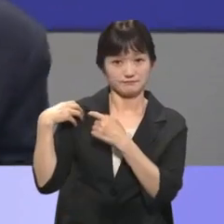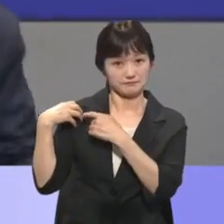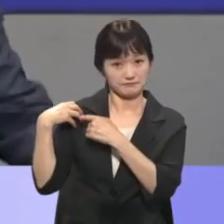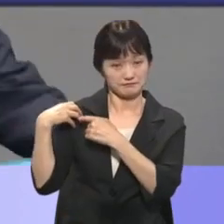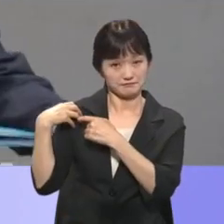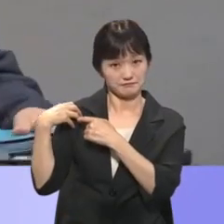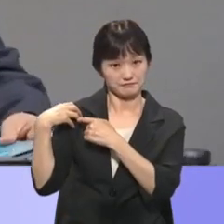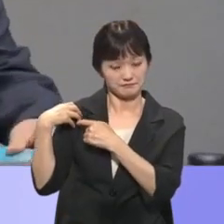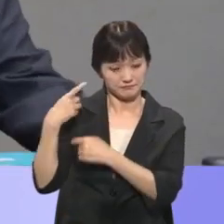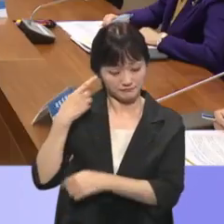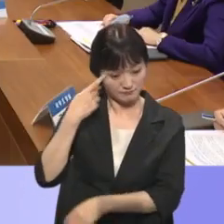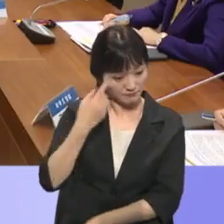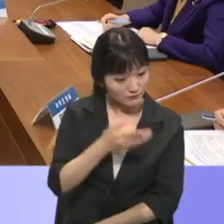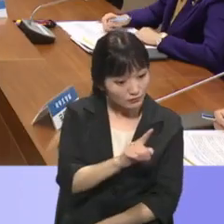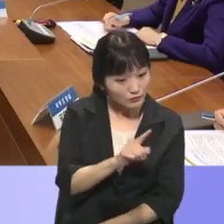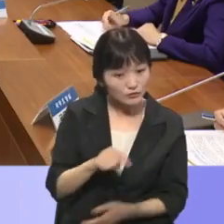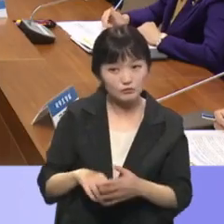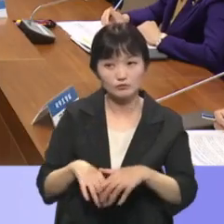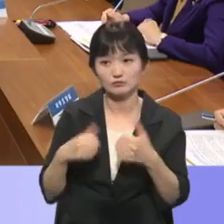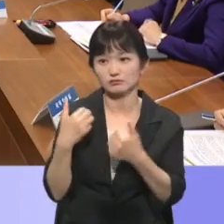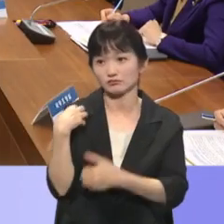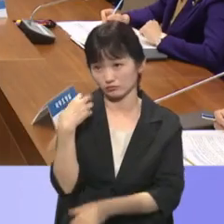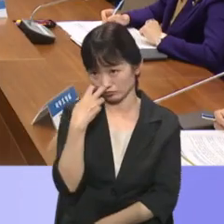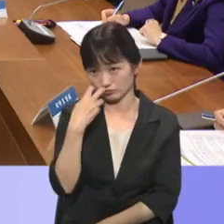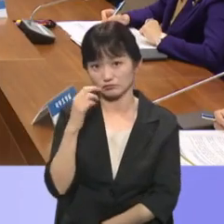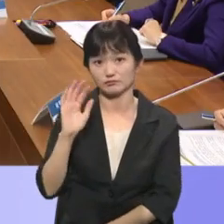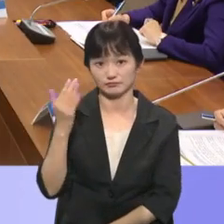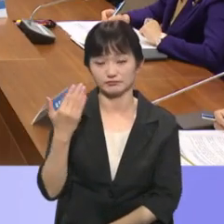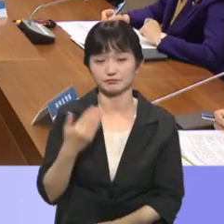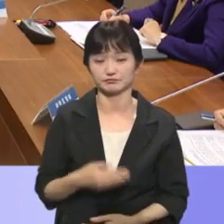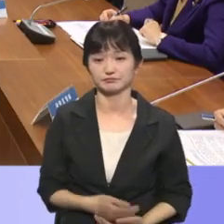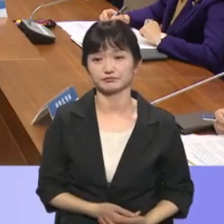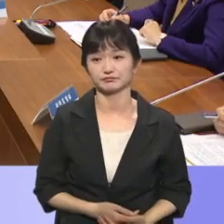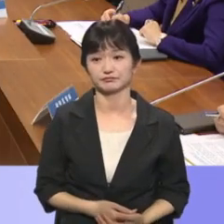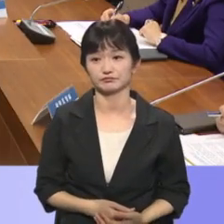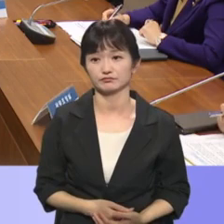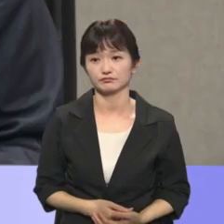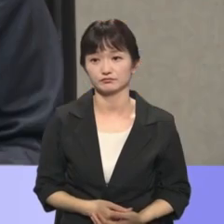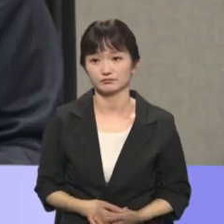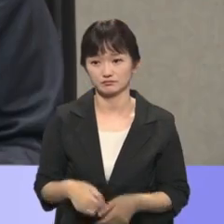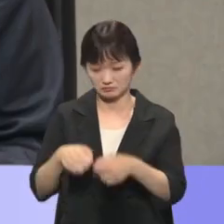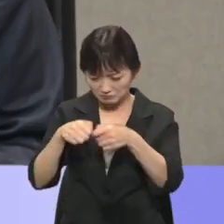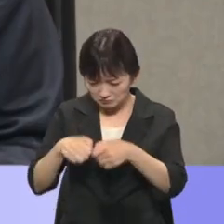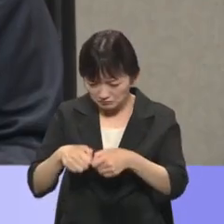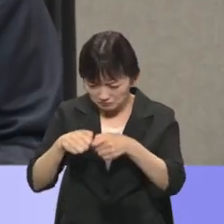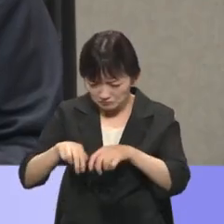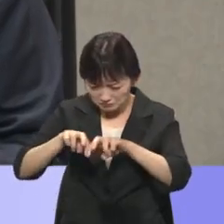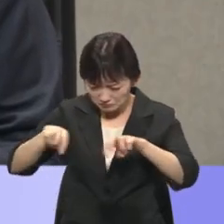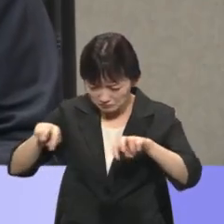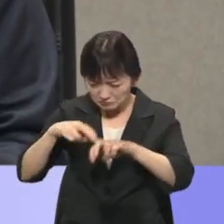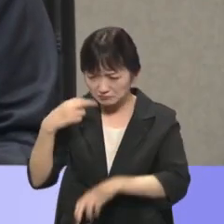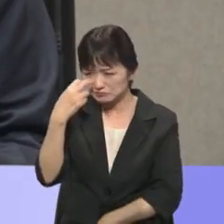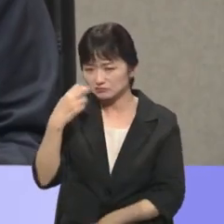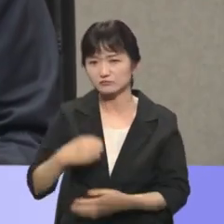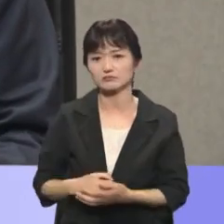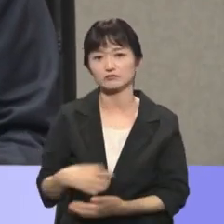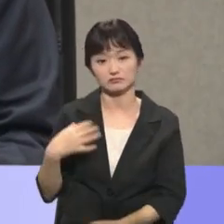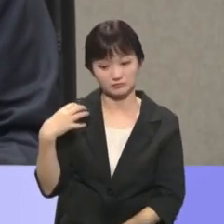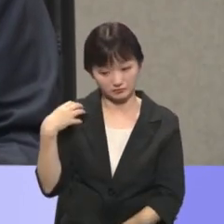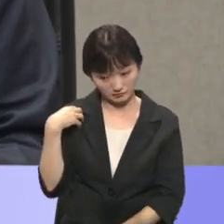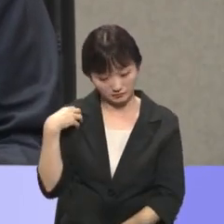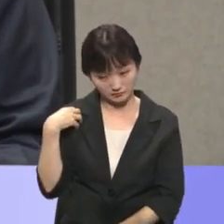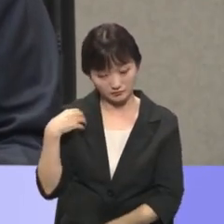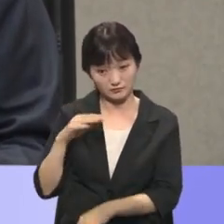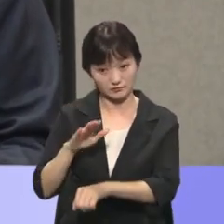자세라면 국정조사 받아야 되는 거죠네 그래서 낱낱이 좀 규명을 해보고 그리고 책임을 질 부분은